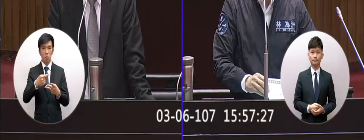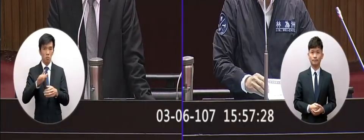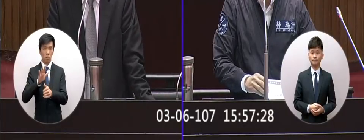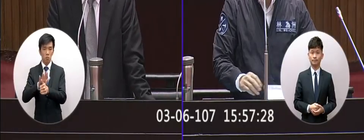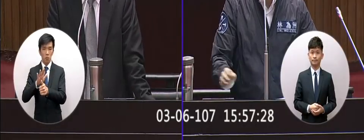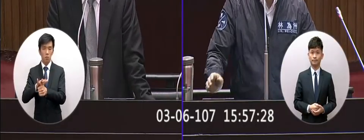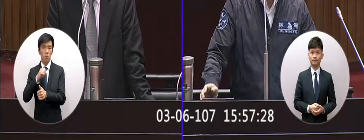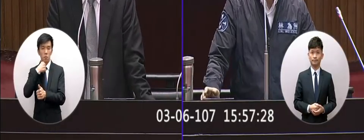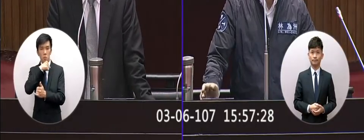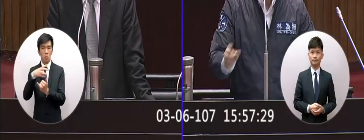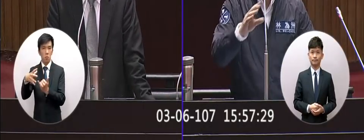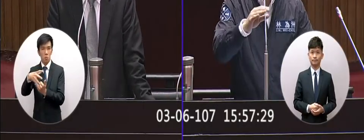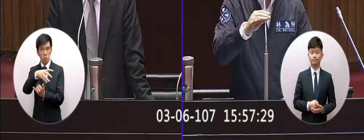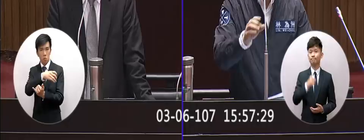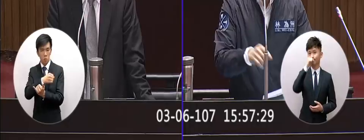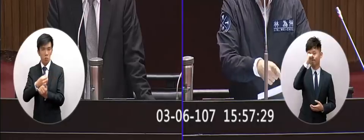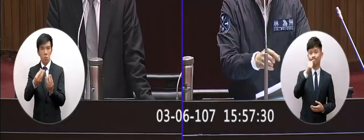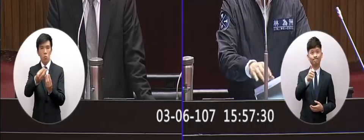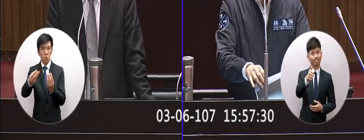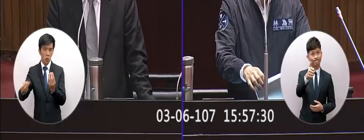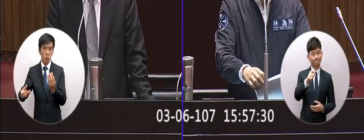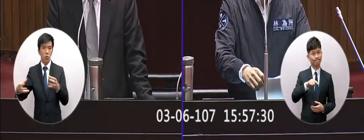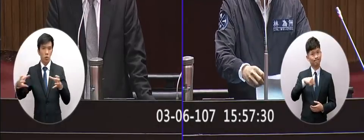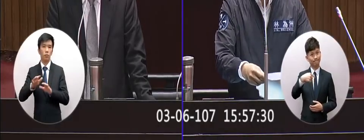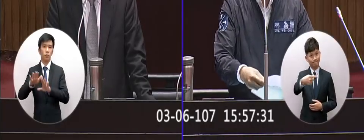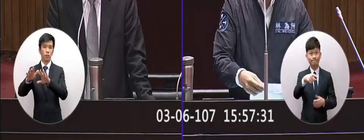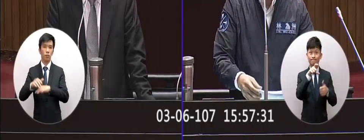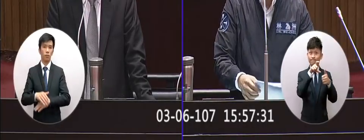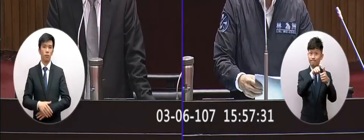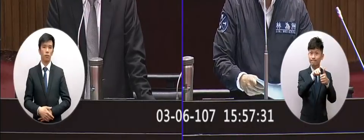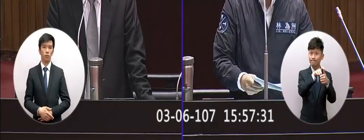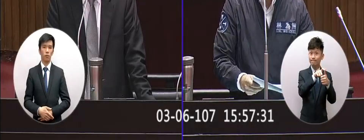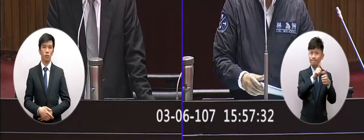湾均衡的这个目标。 好，谢谢。下个主题